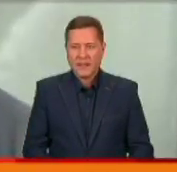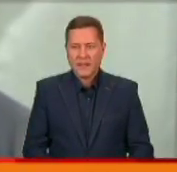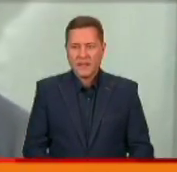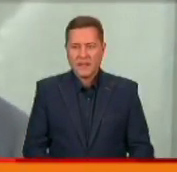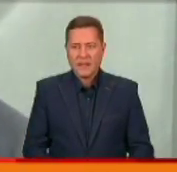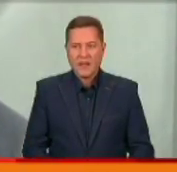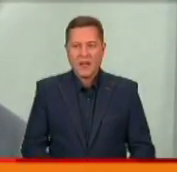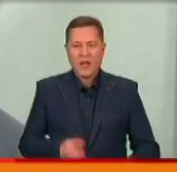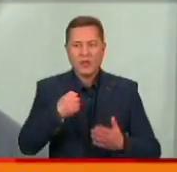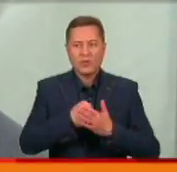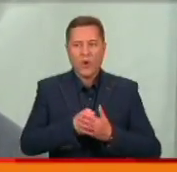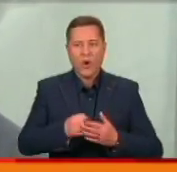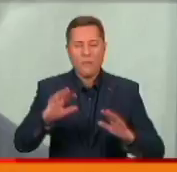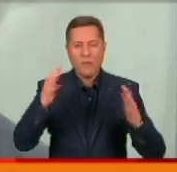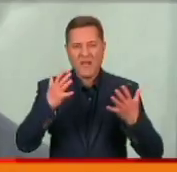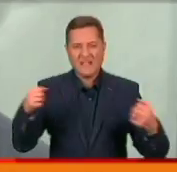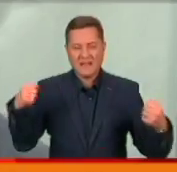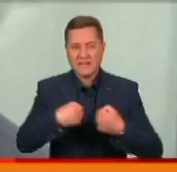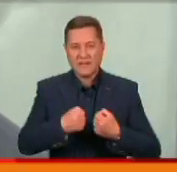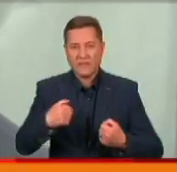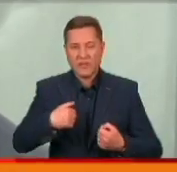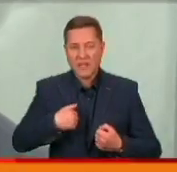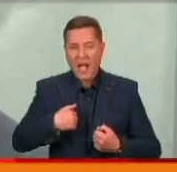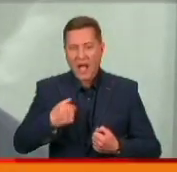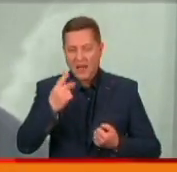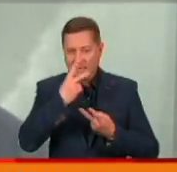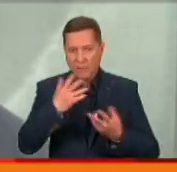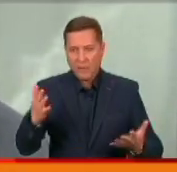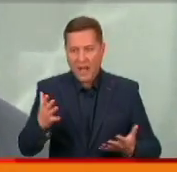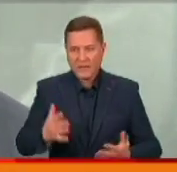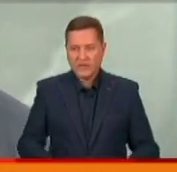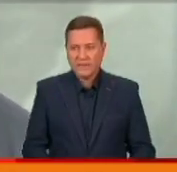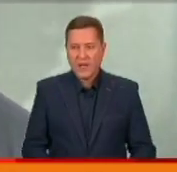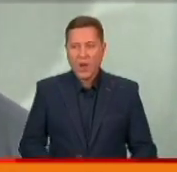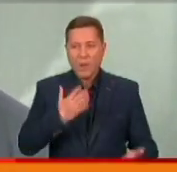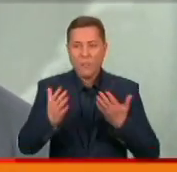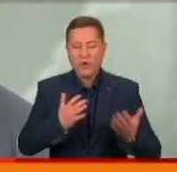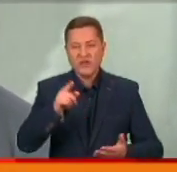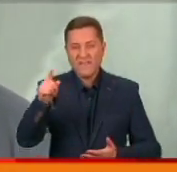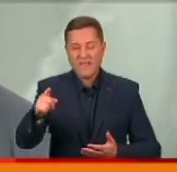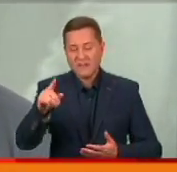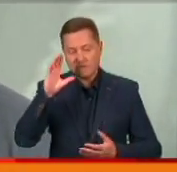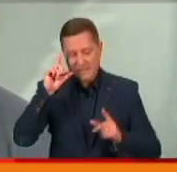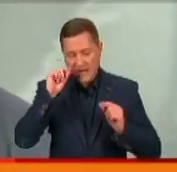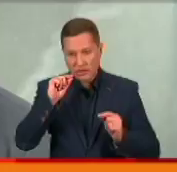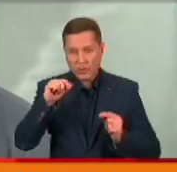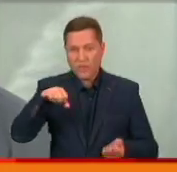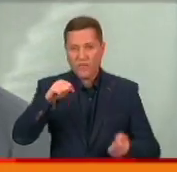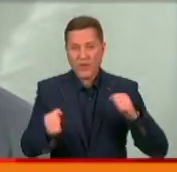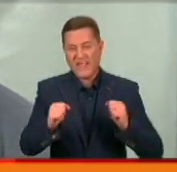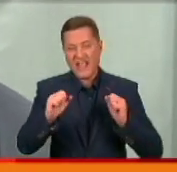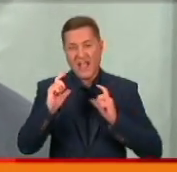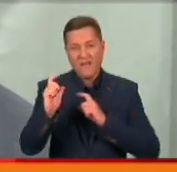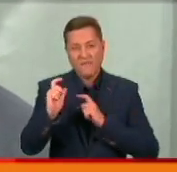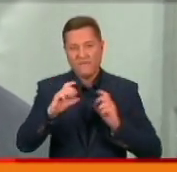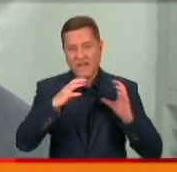звинувачень. До моменту зіткнення я не побачив гальмівного шляху, те, що я побачив. Я не знаю, може він заснув. Може, якісь ще обставини, я